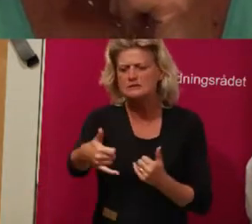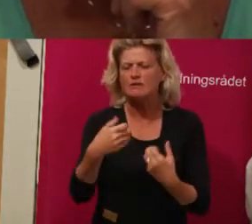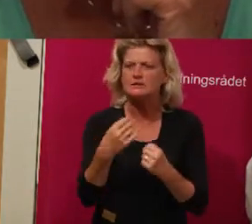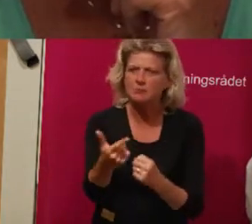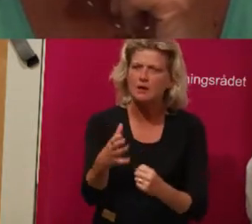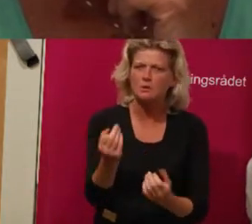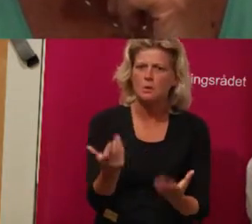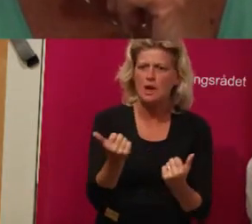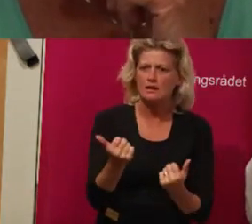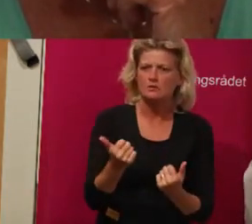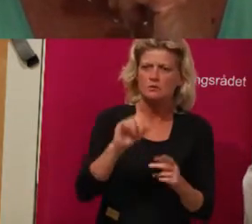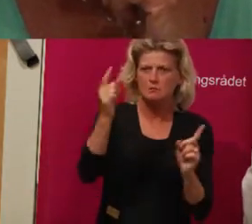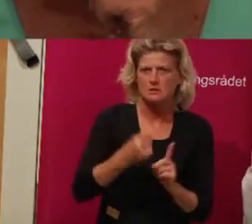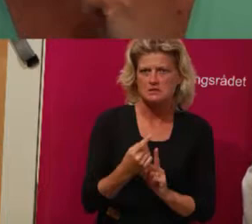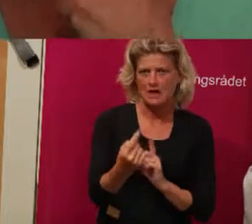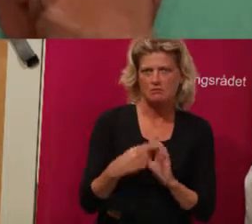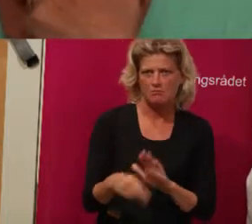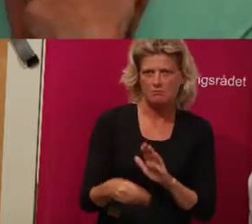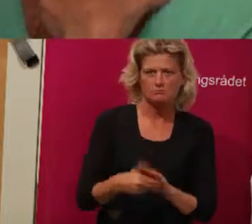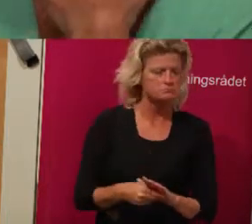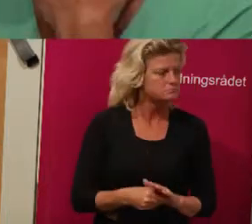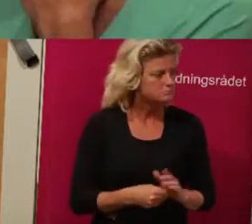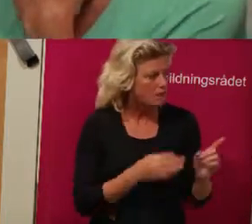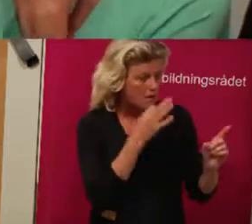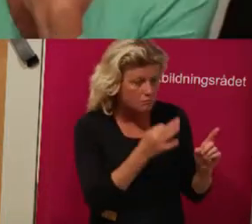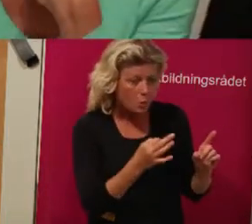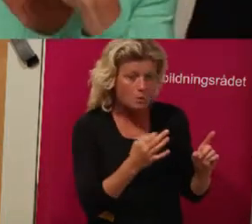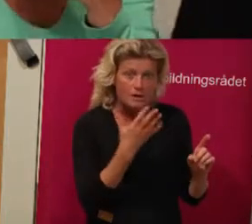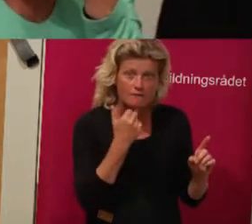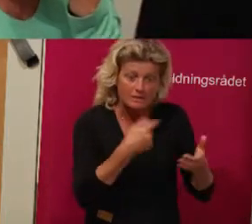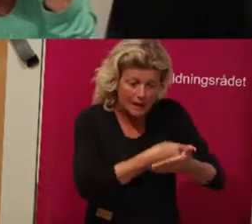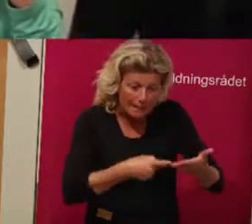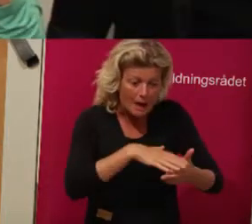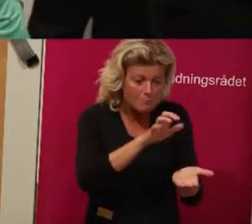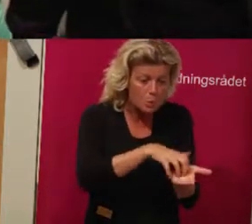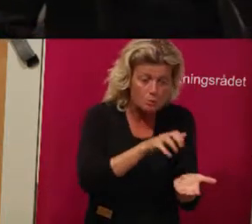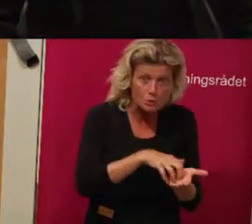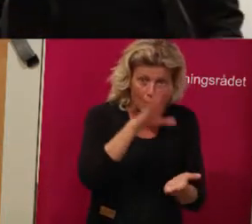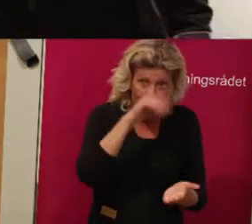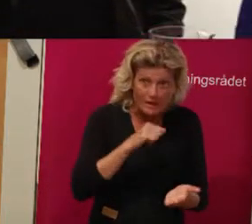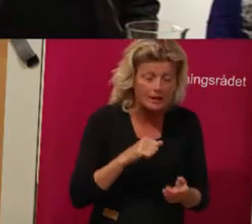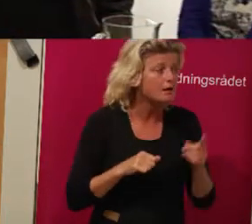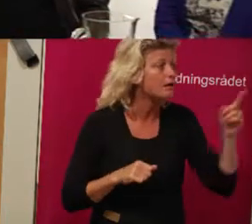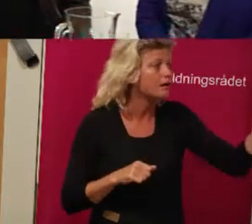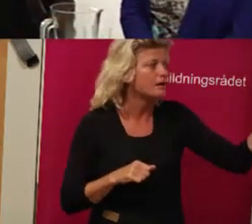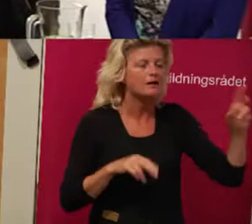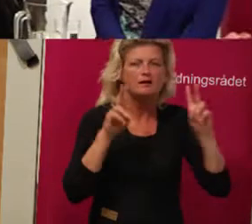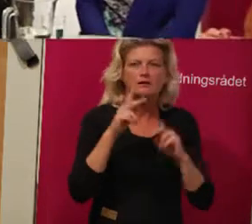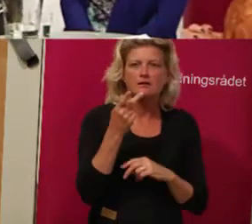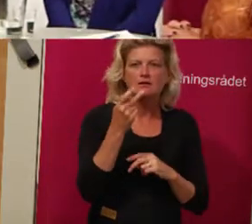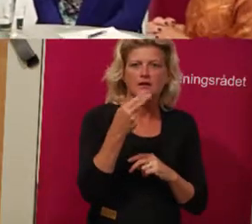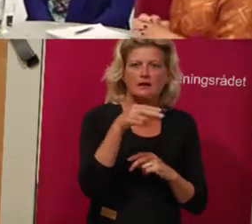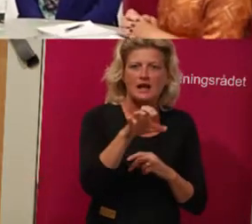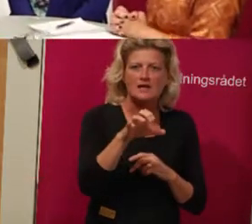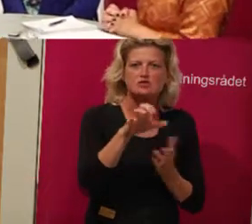vara så. Får jag ställa en fråga, vilka kommuner är det? Är det något kännetecken på de kommunerna? Ja, det kan man säga. Det är kranskommuner till storstäderna